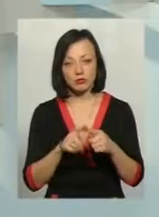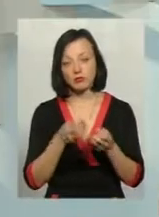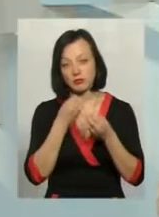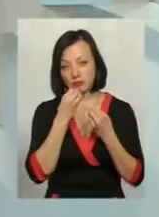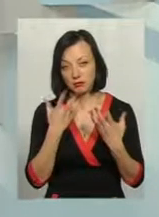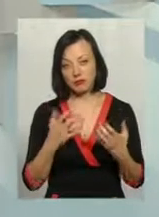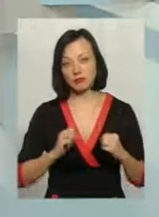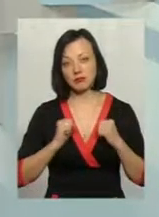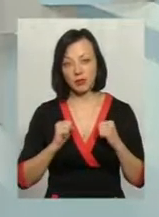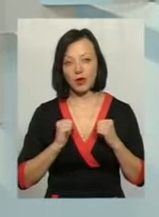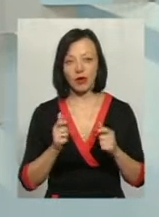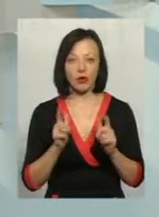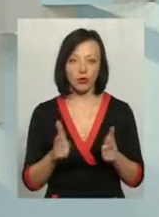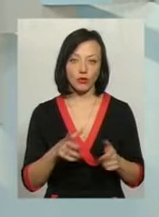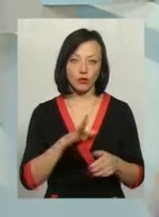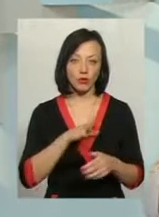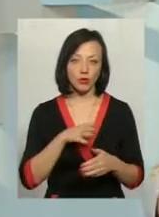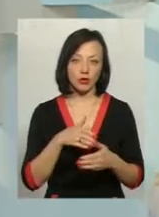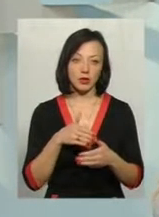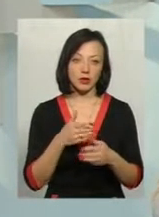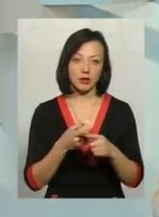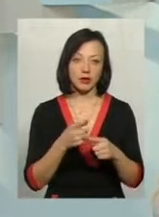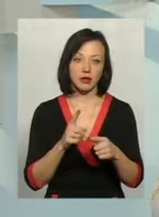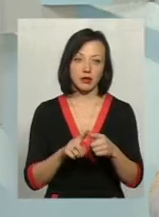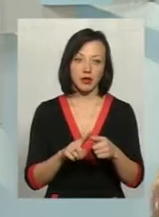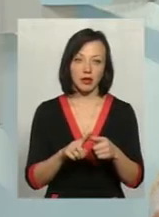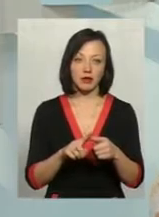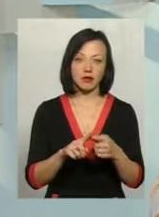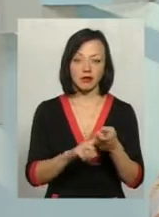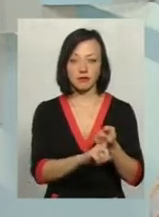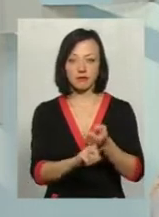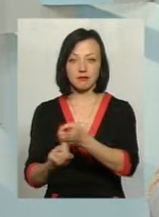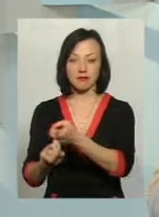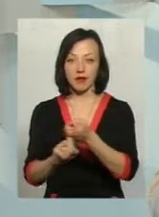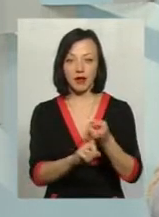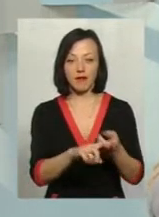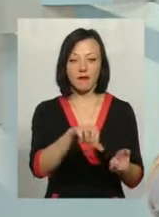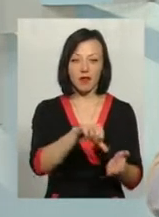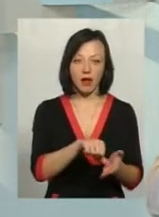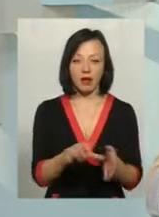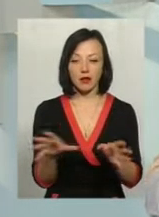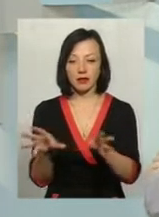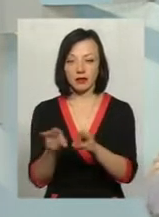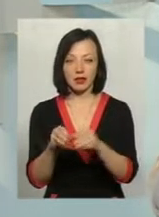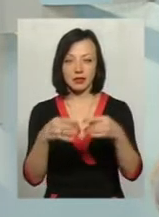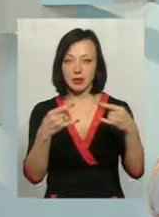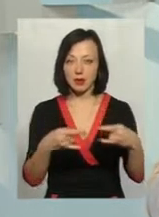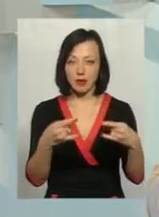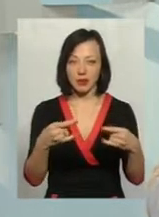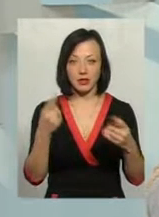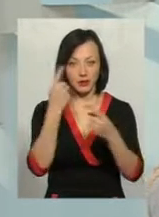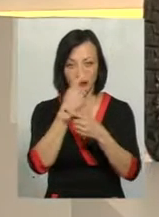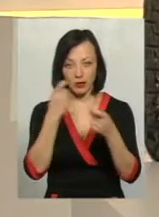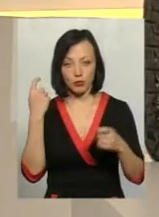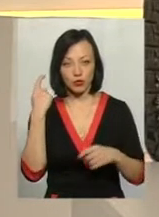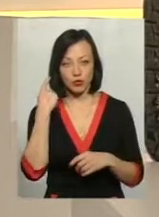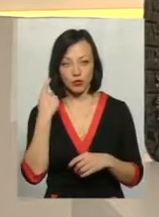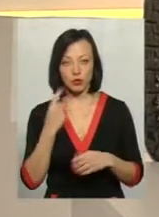намагання і ми готові бути як громадськість тим місточком, яке допоможе представникам влади дійсно не з телебачення, не з телеефірів